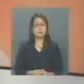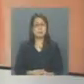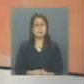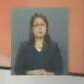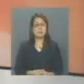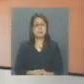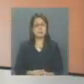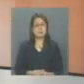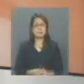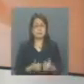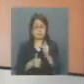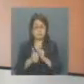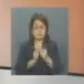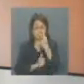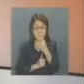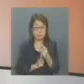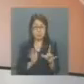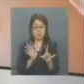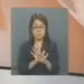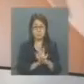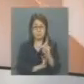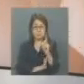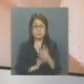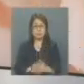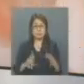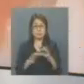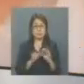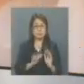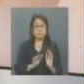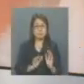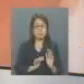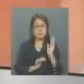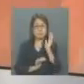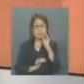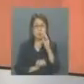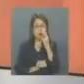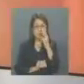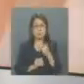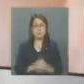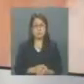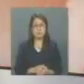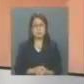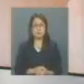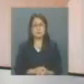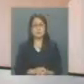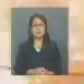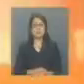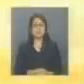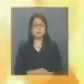As of today นะคะวันนี้เราจะปิดท้ายด้วยลีลาการชูสของแมสคอตทีม Denver Nuggets ในศึกบาสเกตบอล NBA ค่ะ